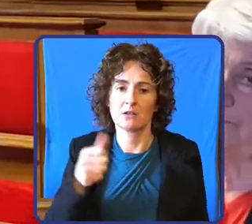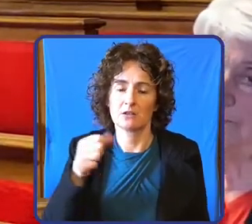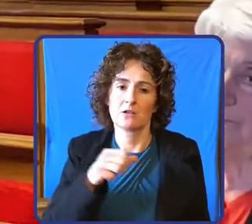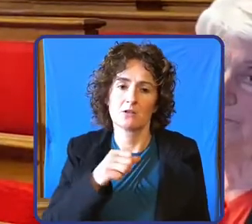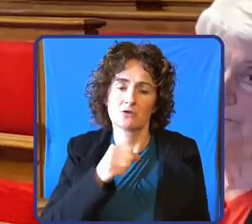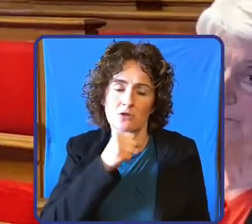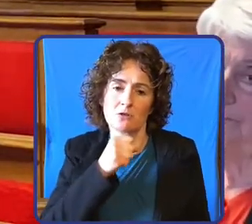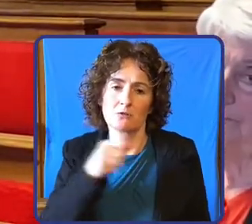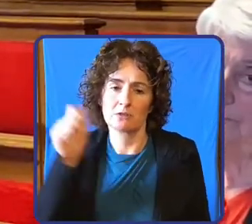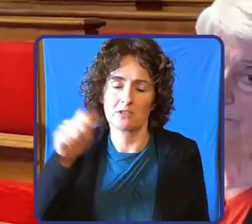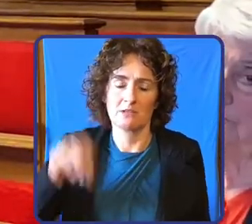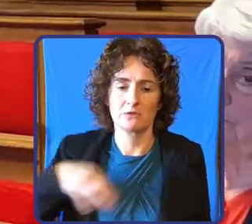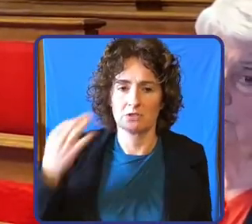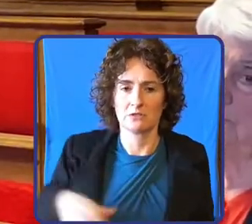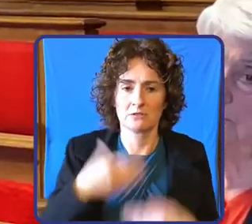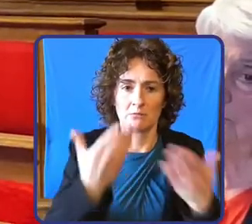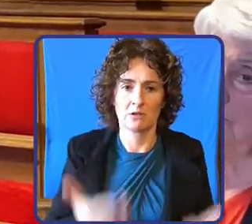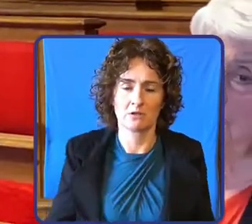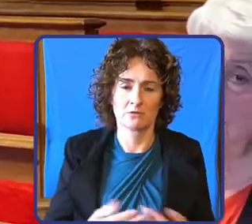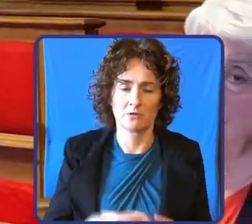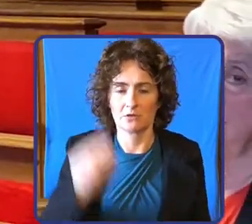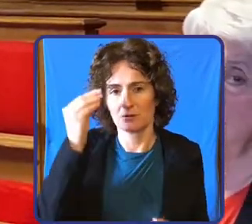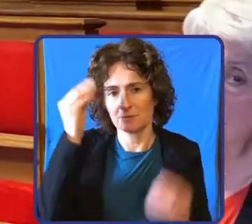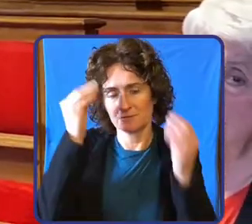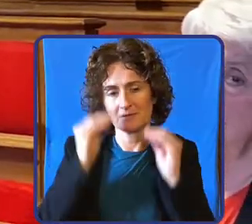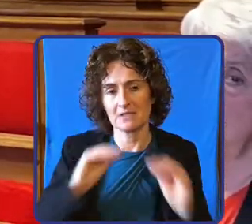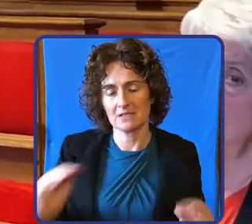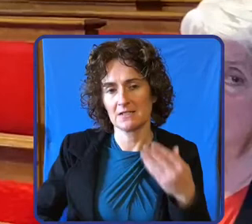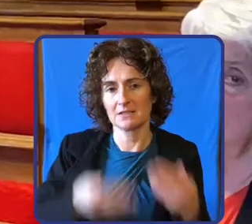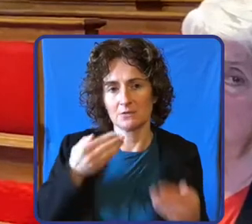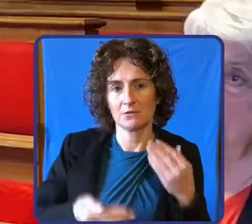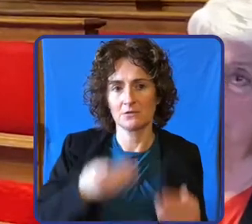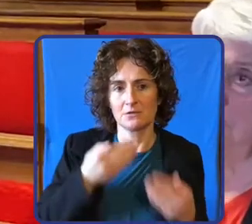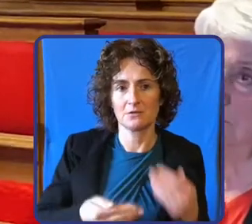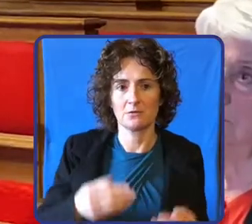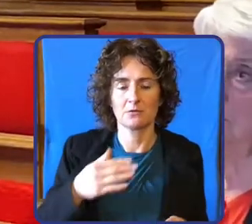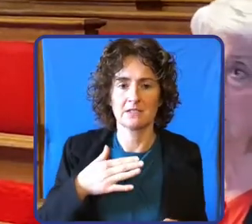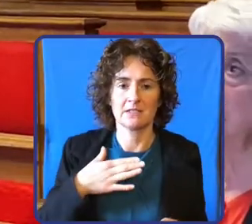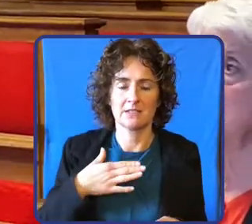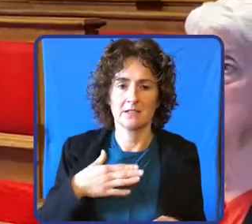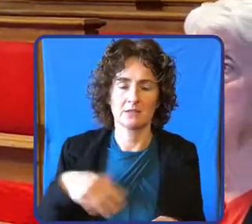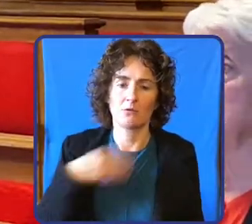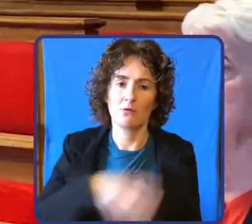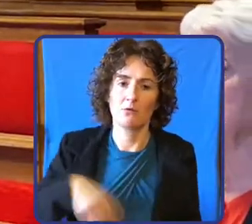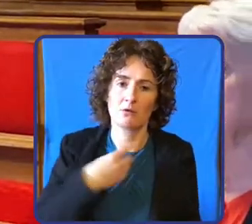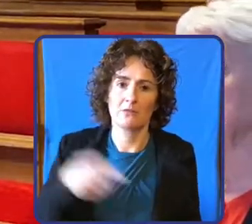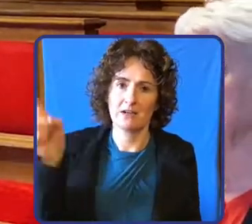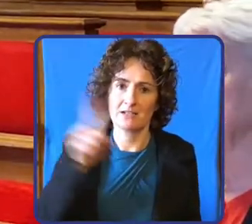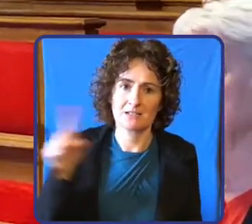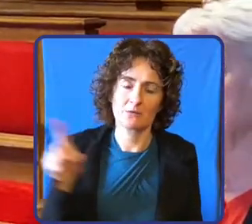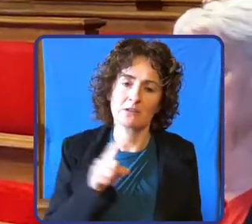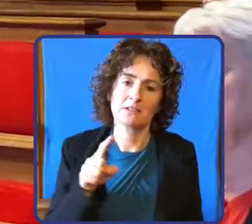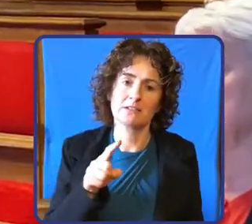Köszönöm szépen a szót, tisztelt polgármester úr, tisztelt képviselőtestület. Én kapaszkodnék Horváth Zoltán képviselő úr iménti